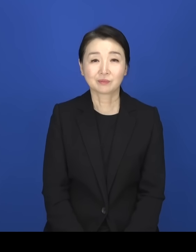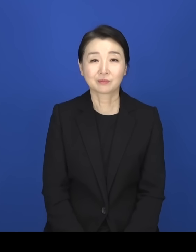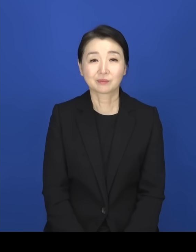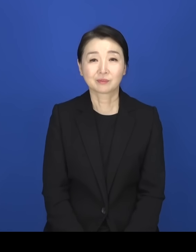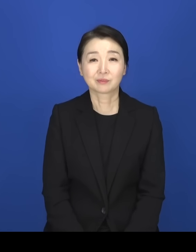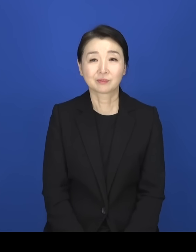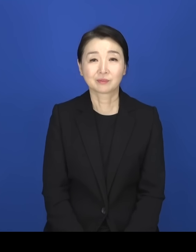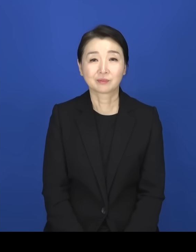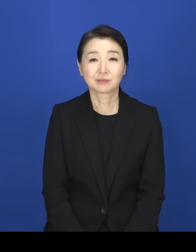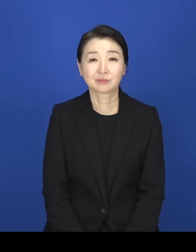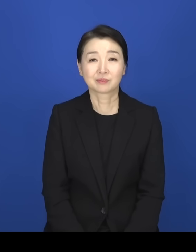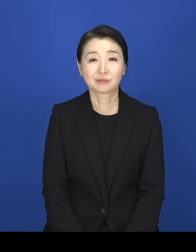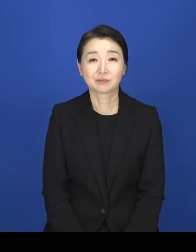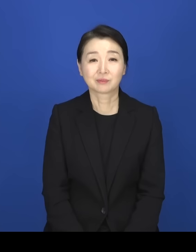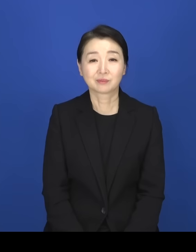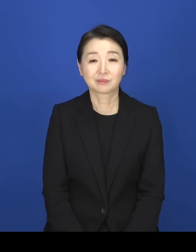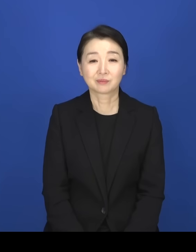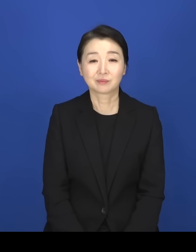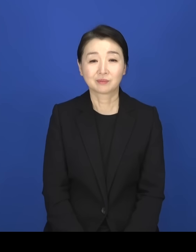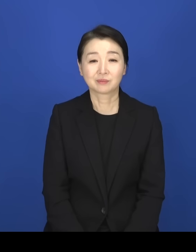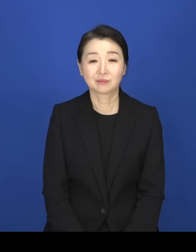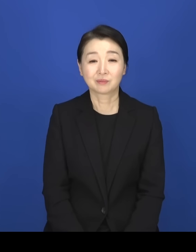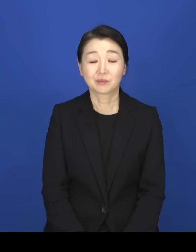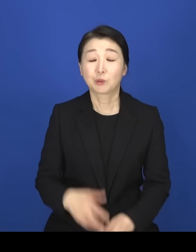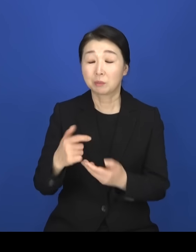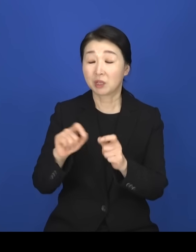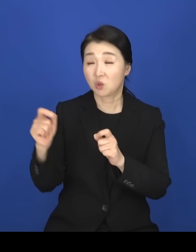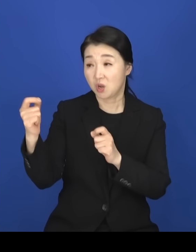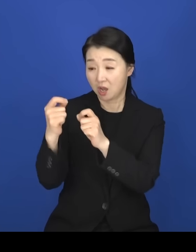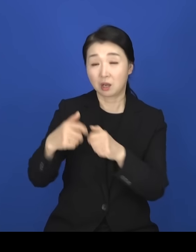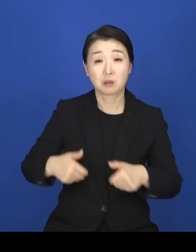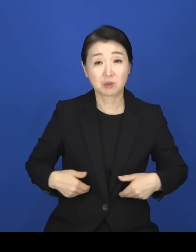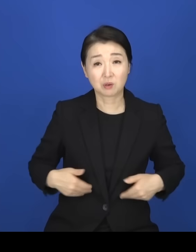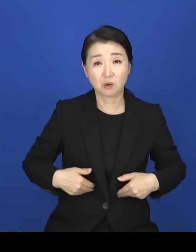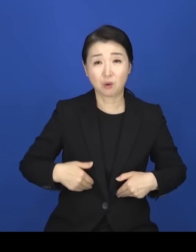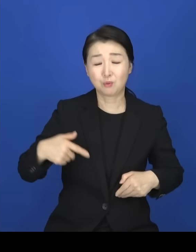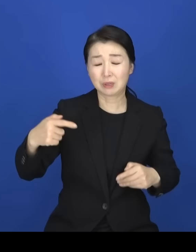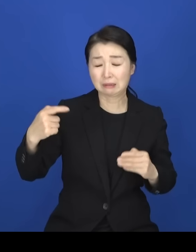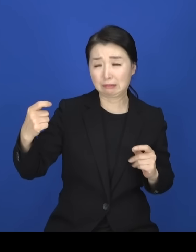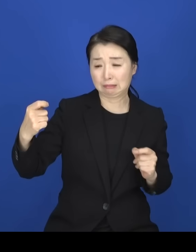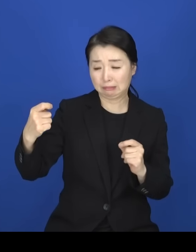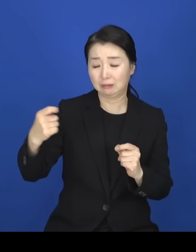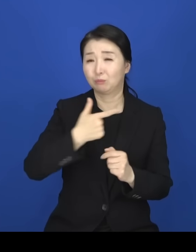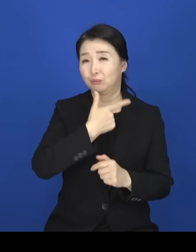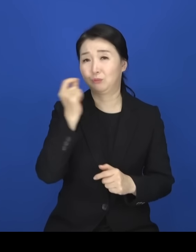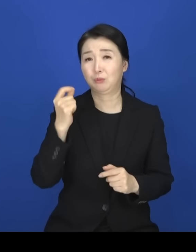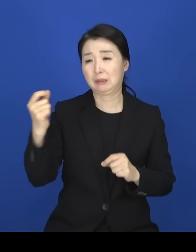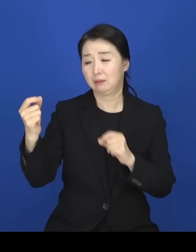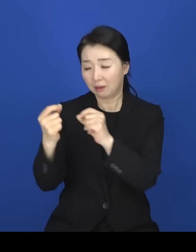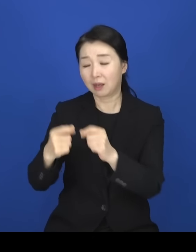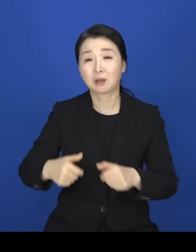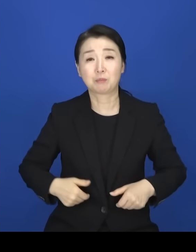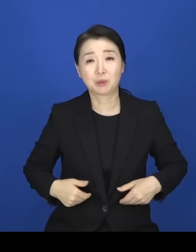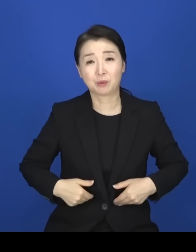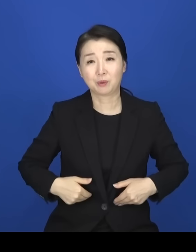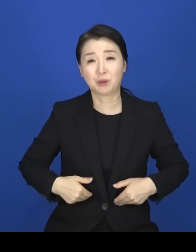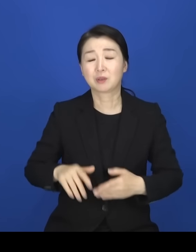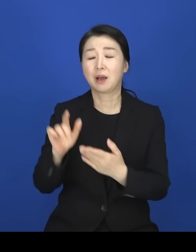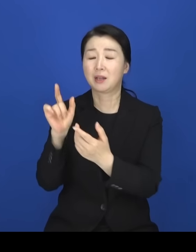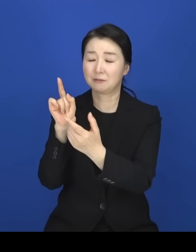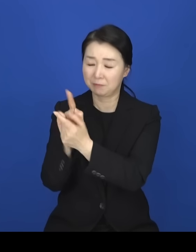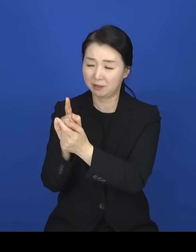예. 네. 우린 사실 너무 가야 돼요. 그쵸? 우린 너무 덜 가요. 더 가야죠. 더 가야 돼요. 네. 더 빠져야 되고. 더